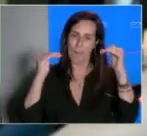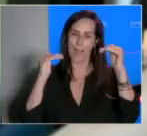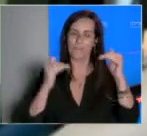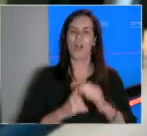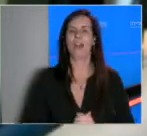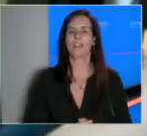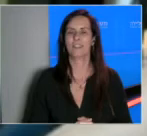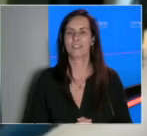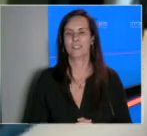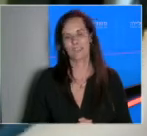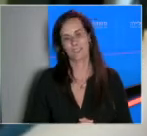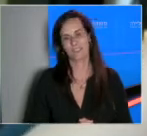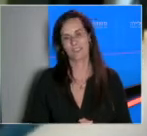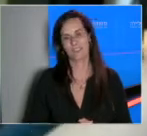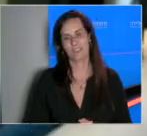הגבוהה ביותר,